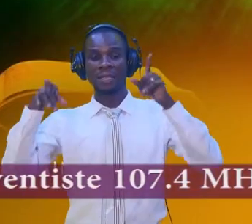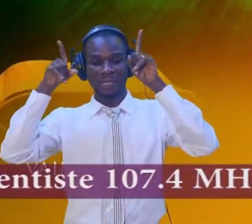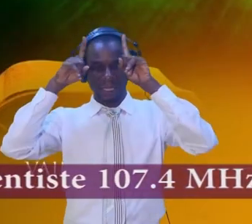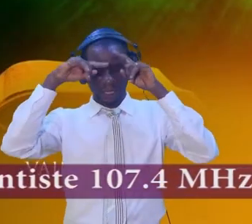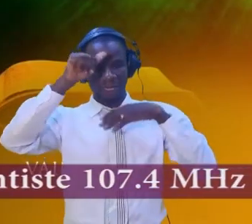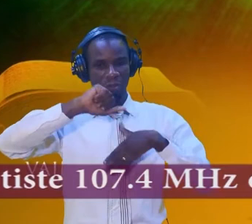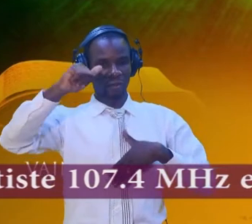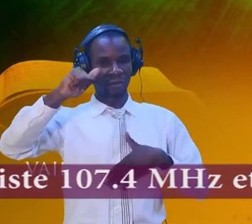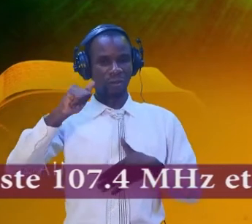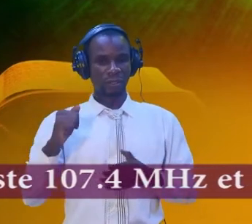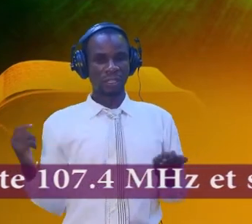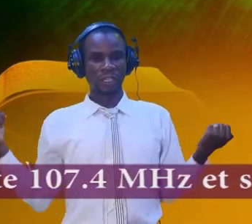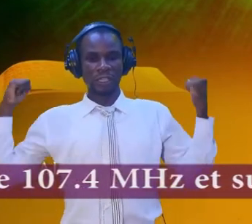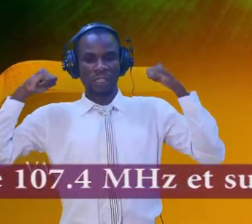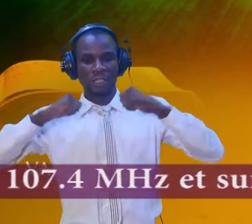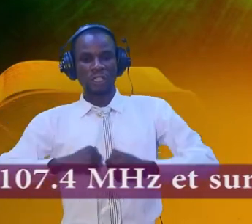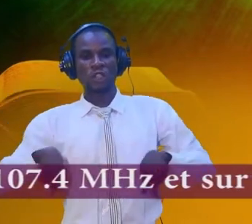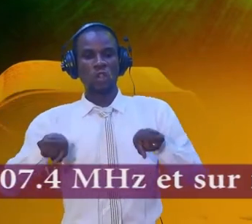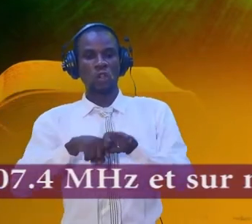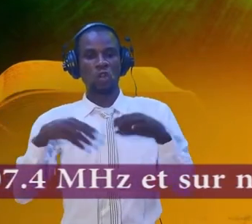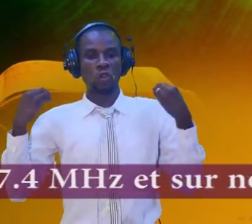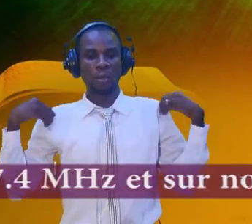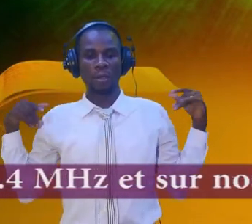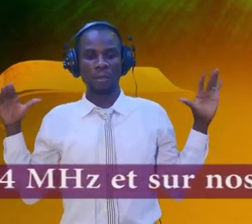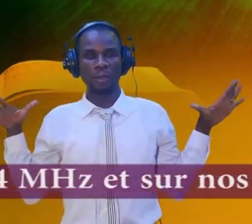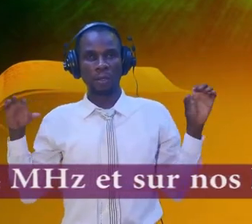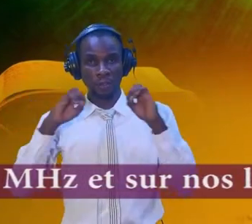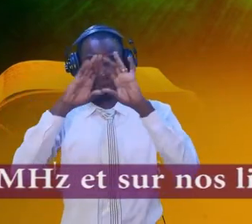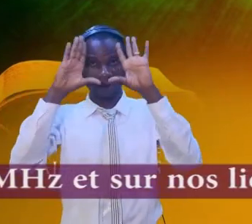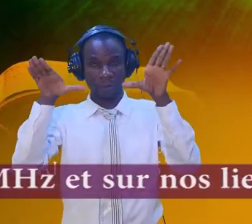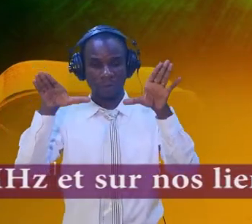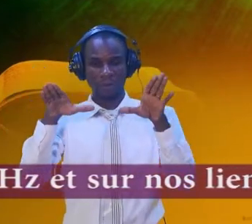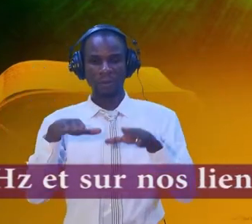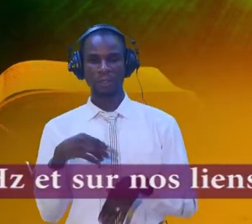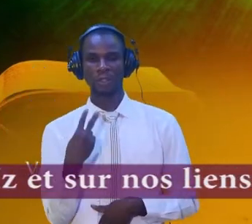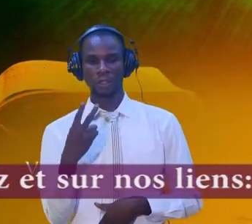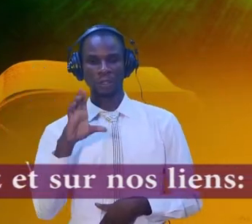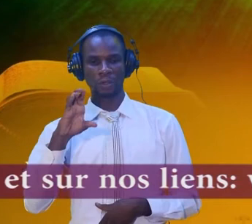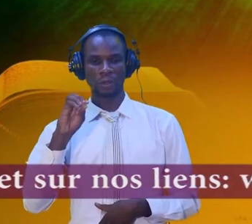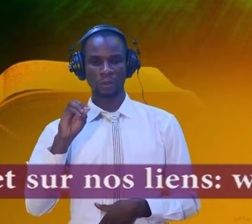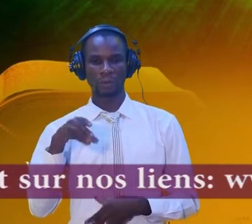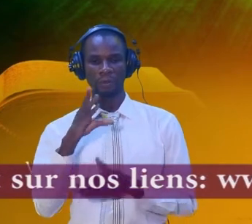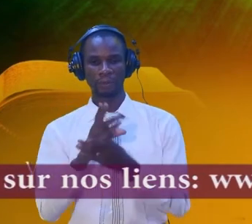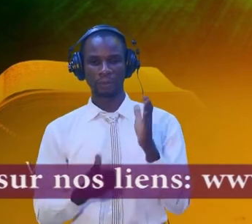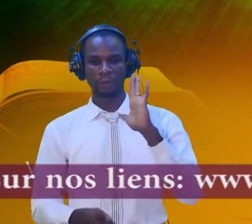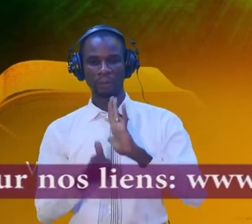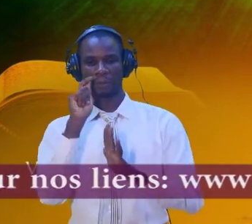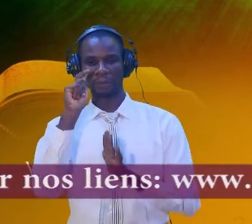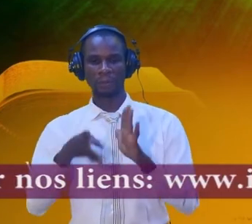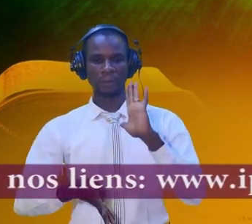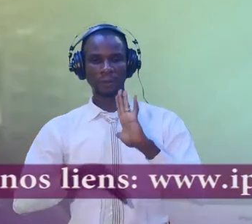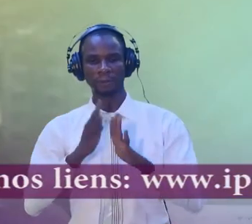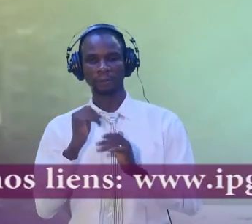usishangae. Si ajabu, maana shetani mwenyewe hujigeuza awe mfano wa malaika wa nuru,